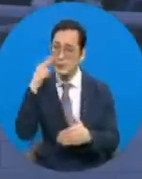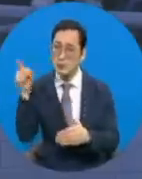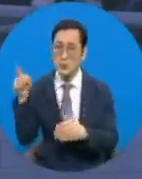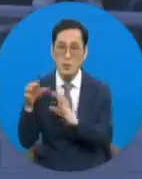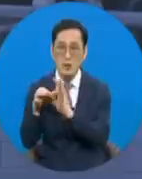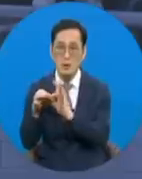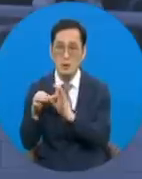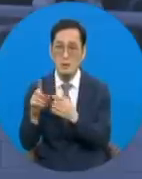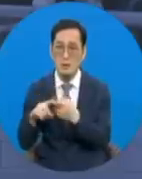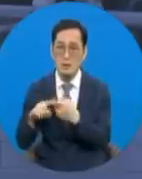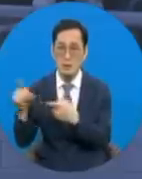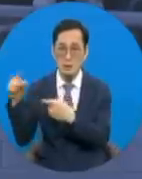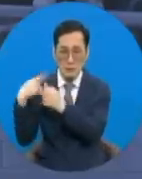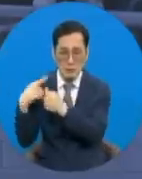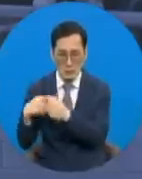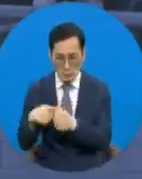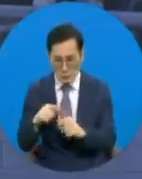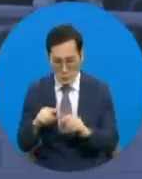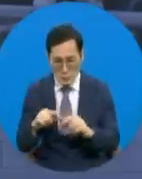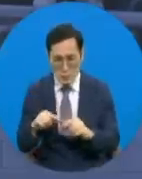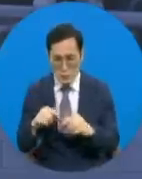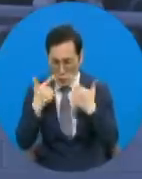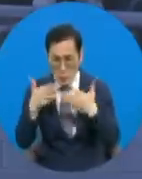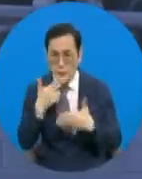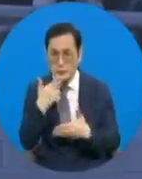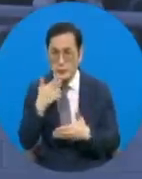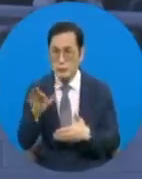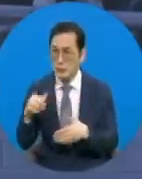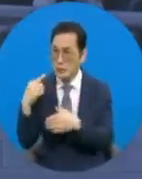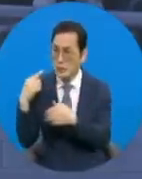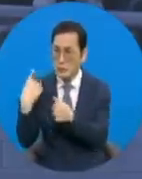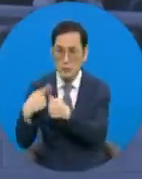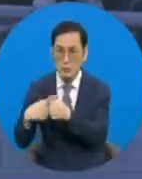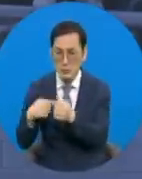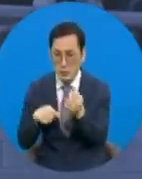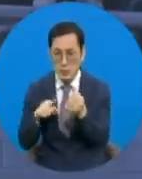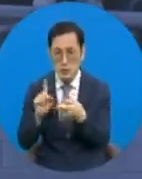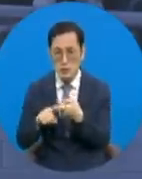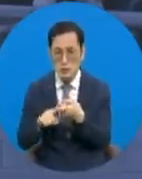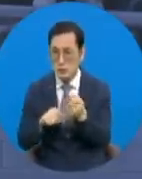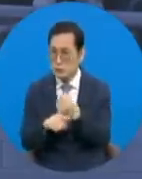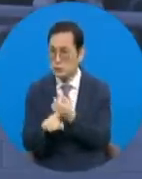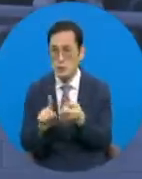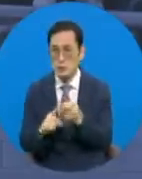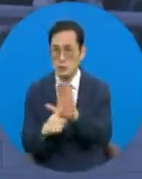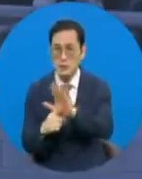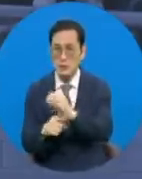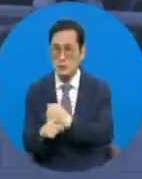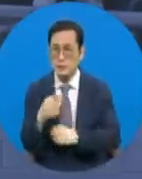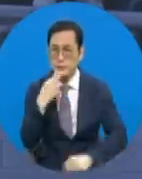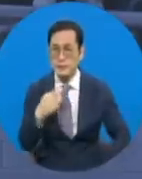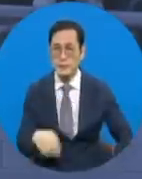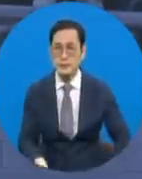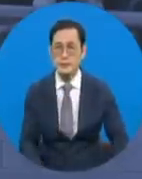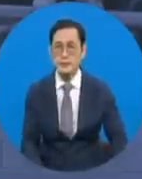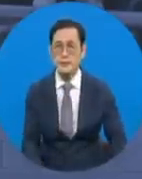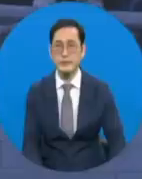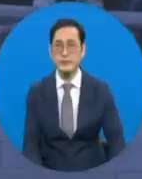사실관계를 따져묻고 있는 그런 상황이기 때문에 저희가 명시적으로 이렇게 얘기하고 가진 않도록 하겠습니다.